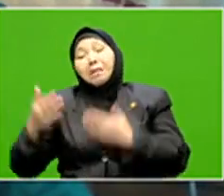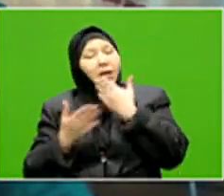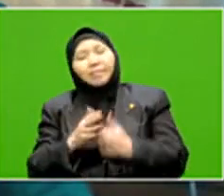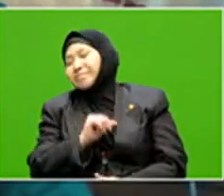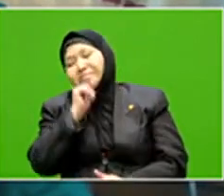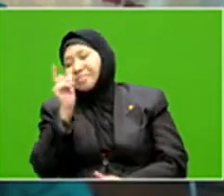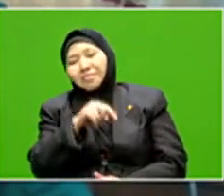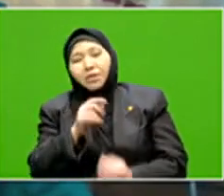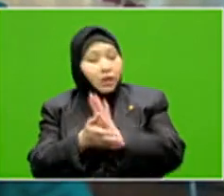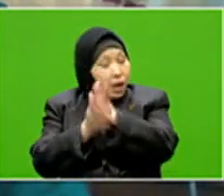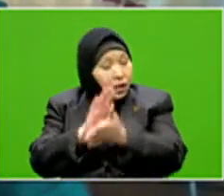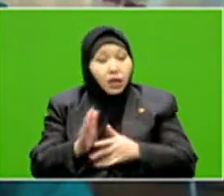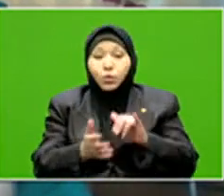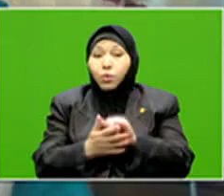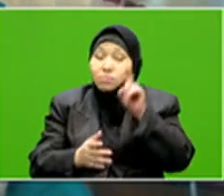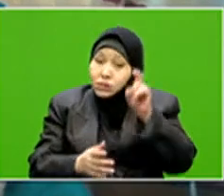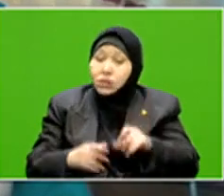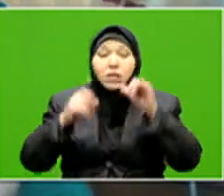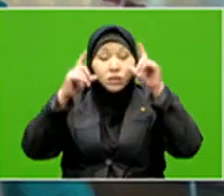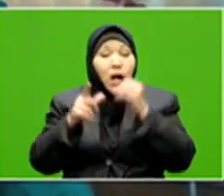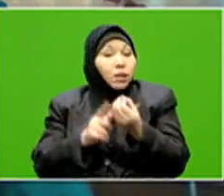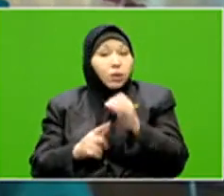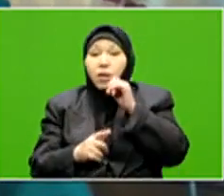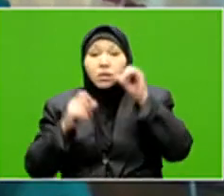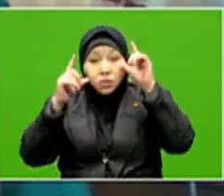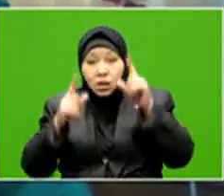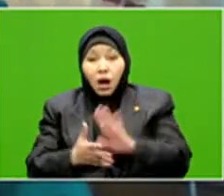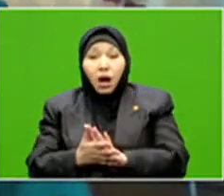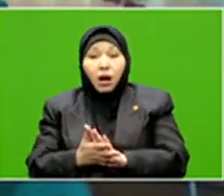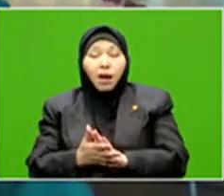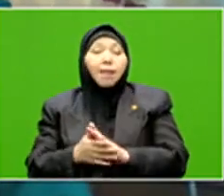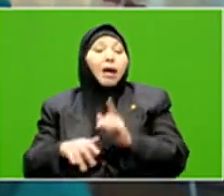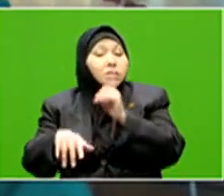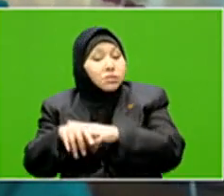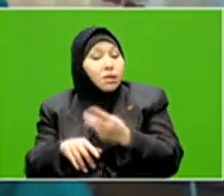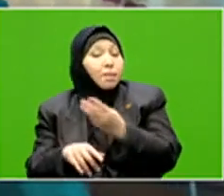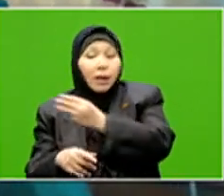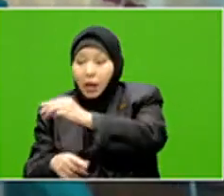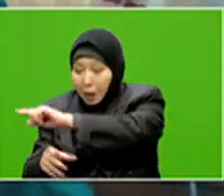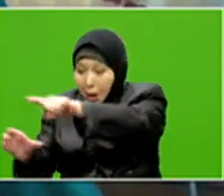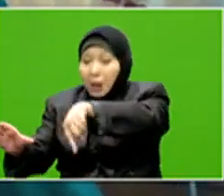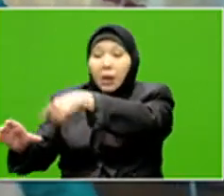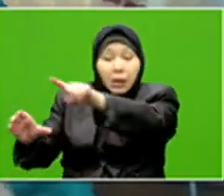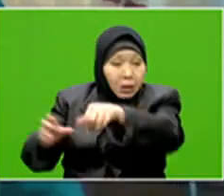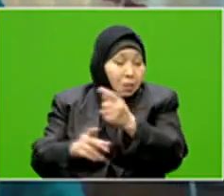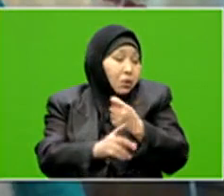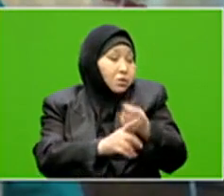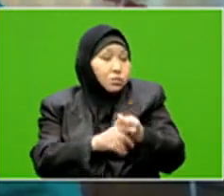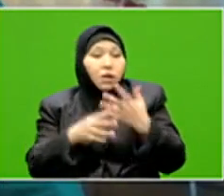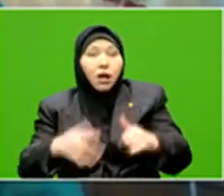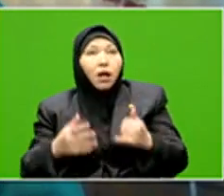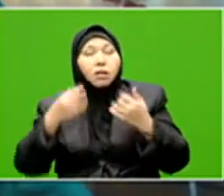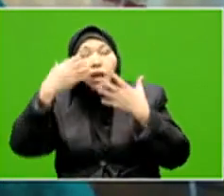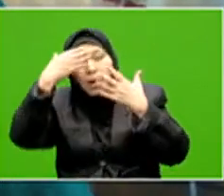meskipun mereka sedar ataupun tidak, ketika mana mereka menyindir Nabi Syuaib ini, mereka telah terlepas satu